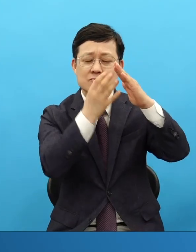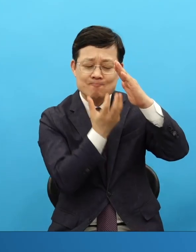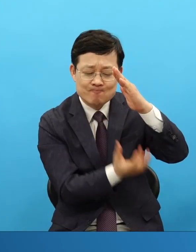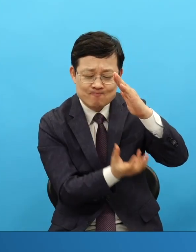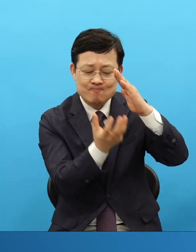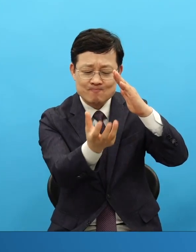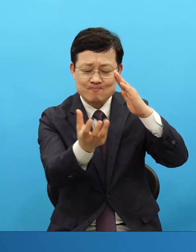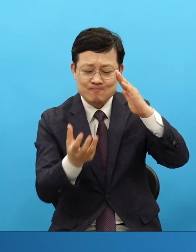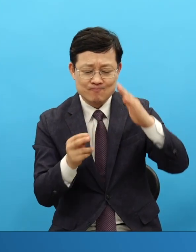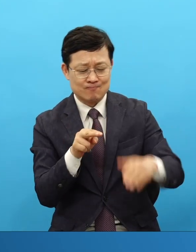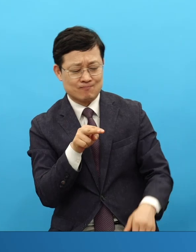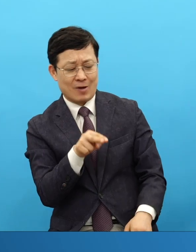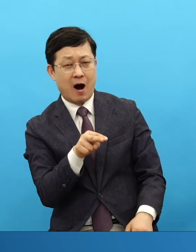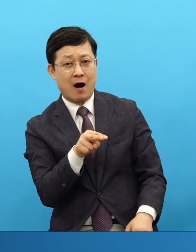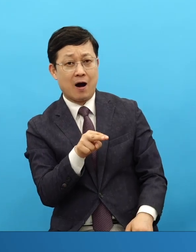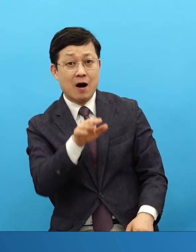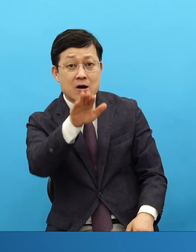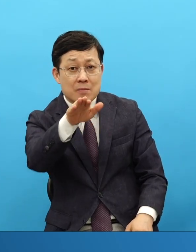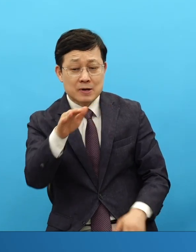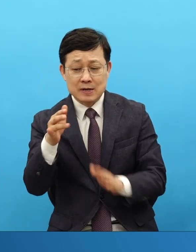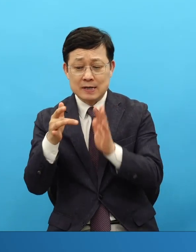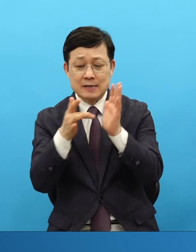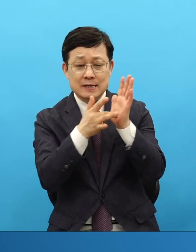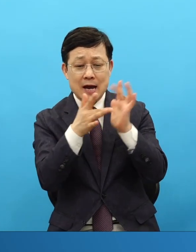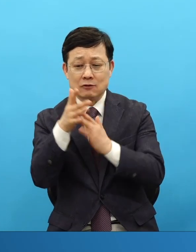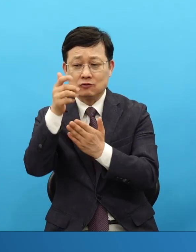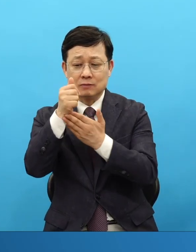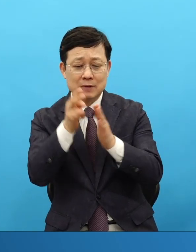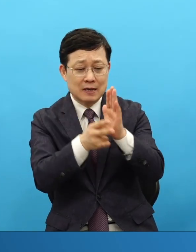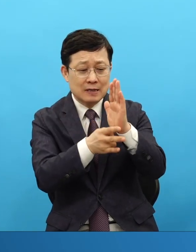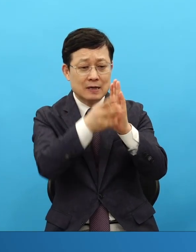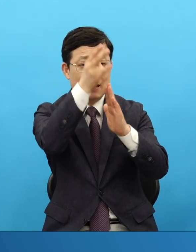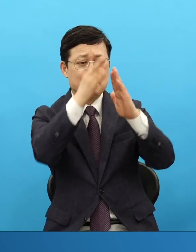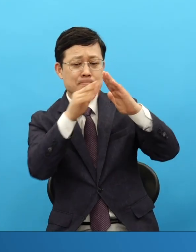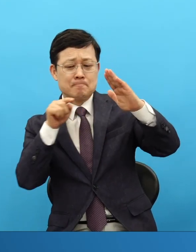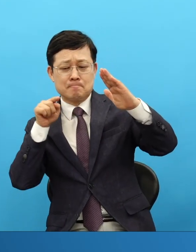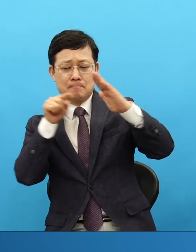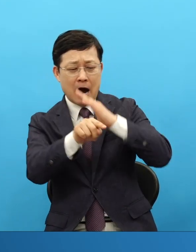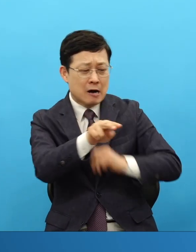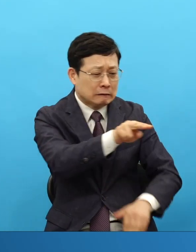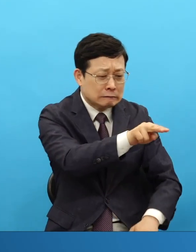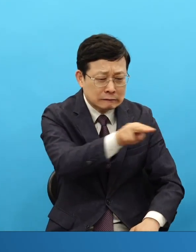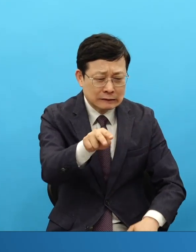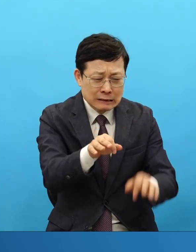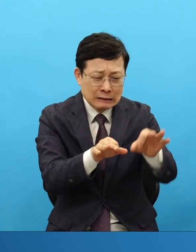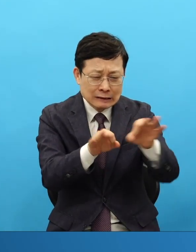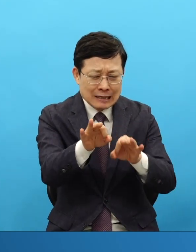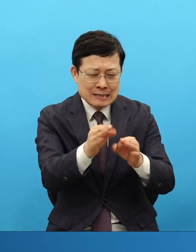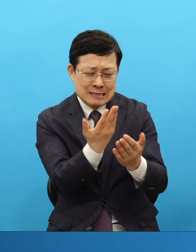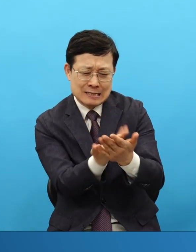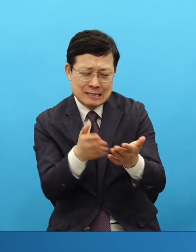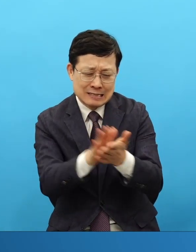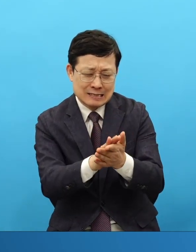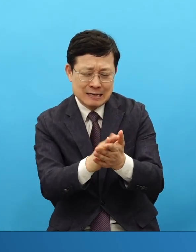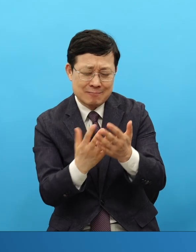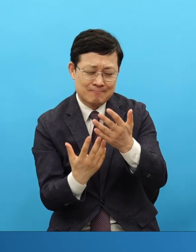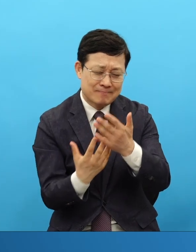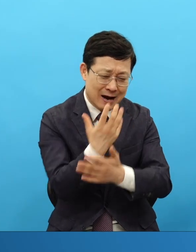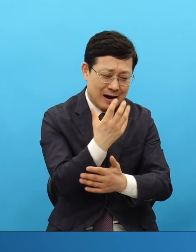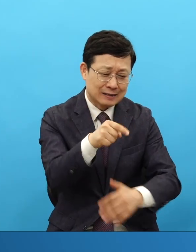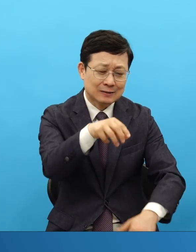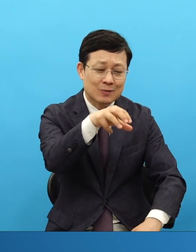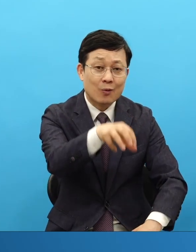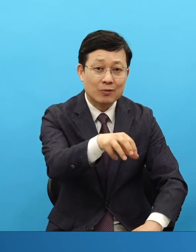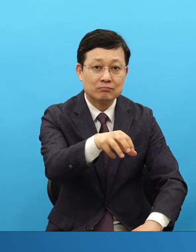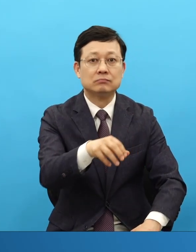그 장소가 이방인의 뜰, 아이들의 뜰, 기도의 뜰이었습니다. And where Jesus was throwing his whip was the 3